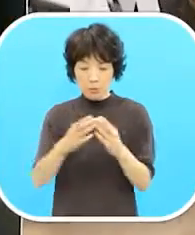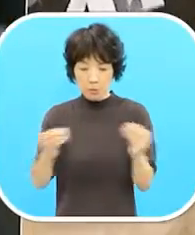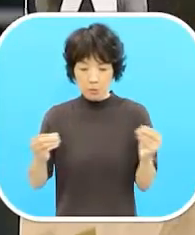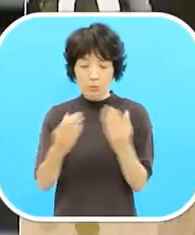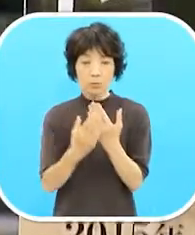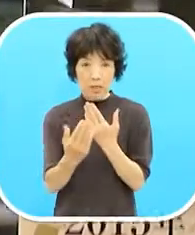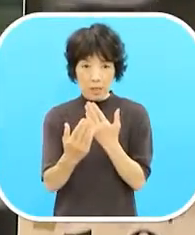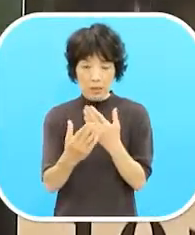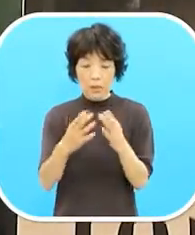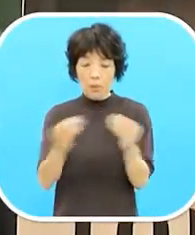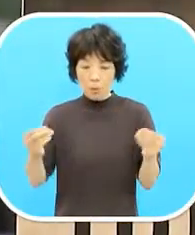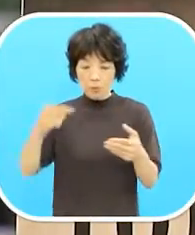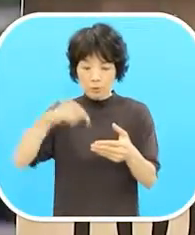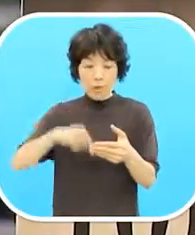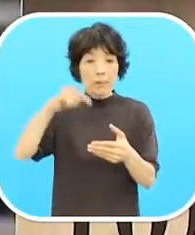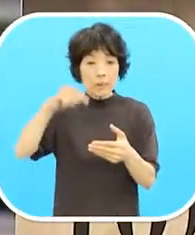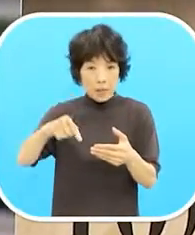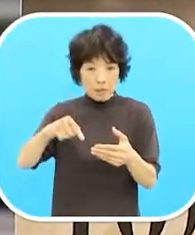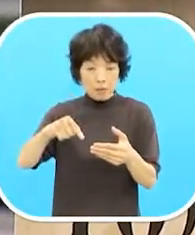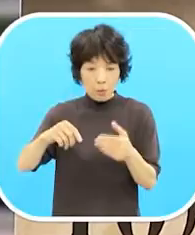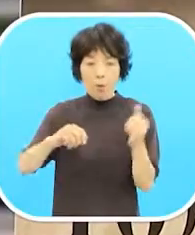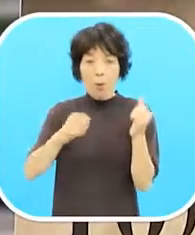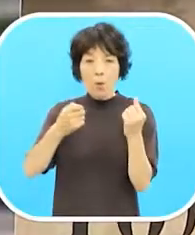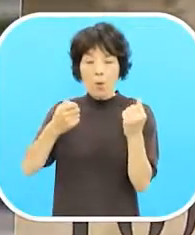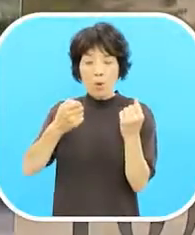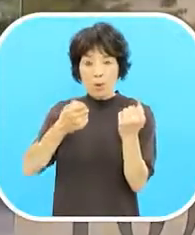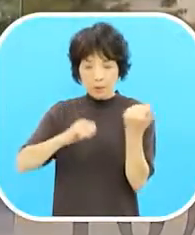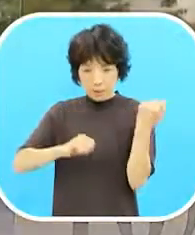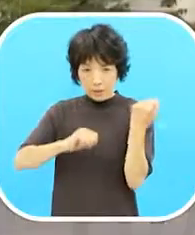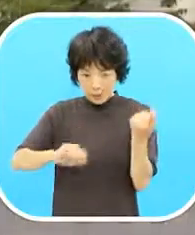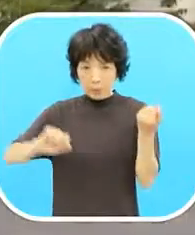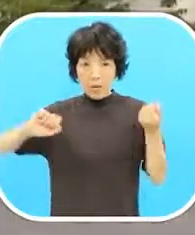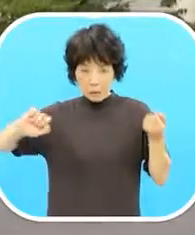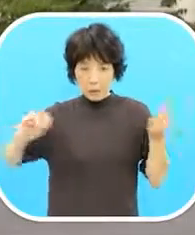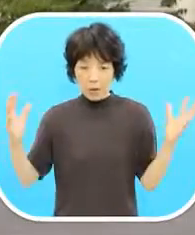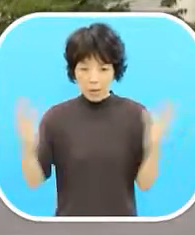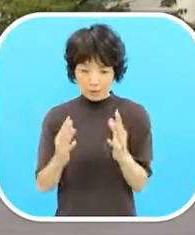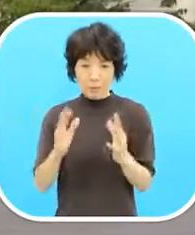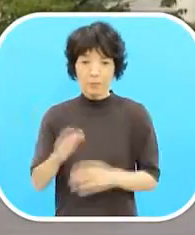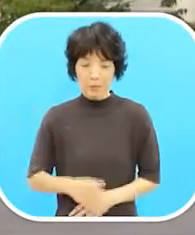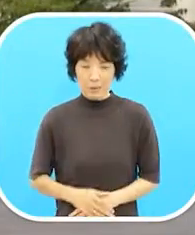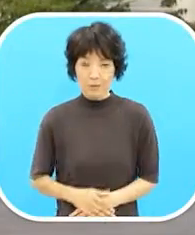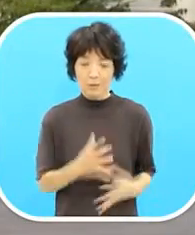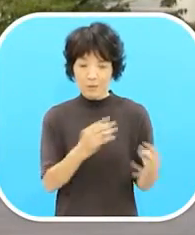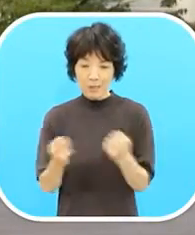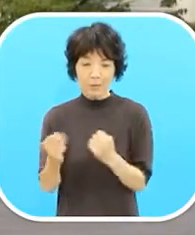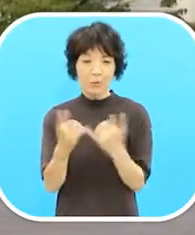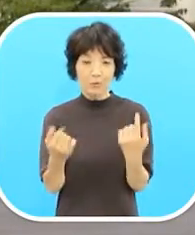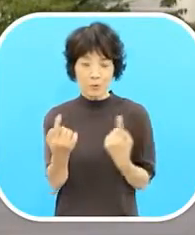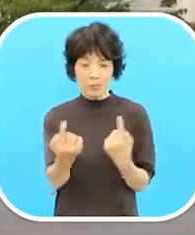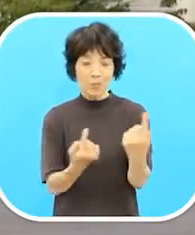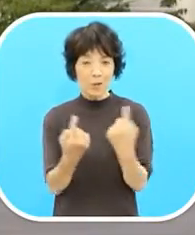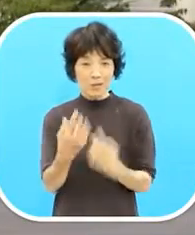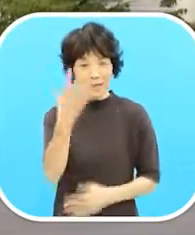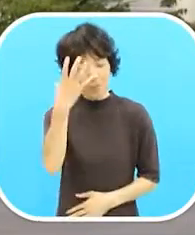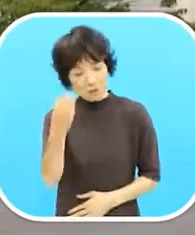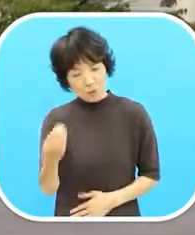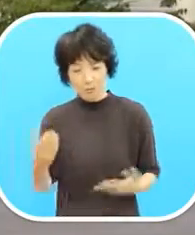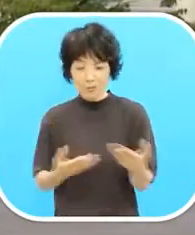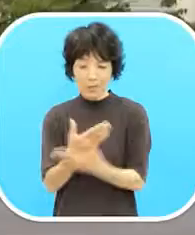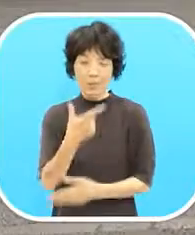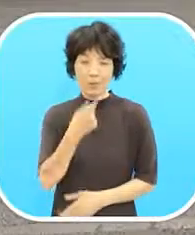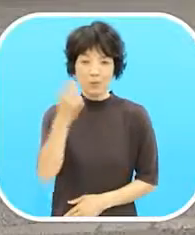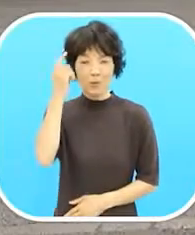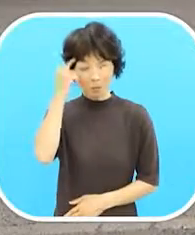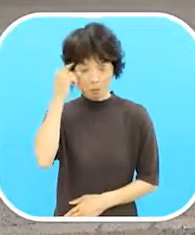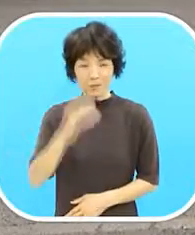大会は国内外の伝統芸能が秋田に集結します。たくさんの方に来ていただいてその魅力に触れていただきたいと思います